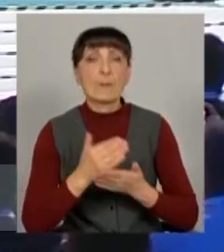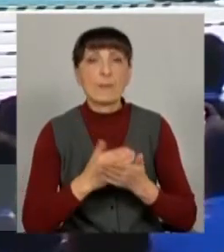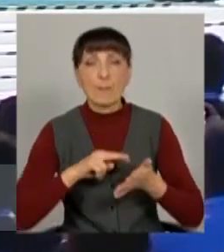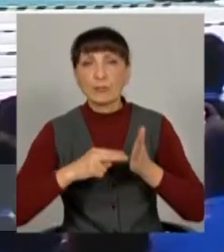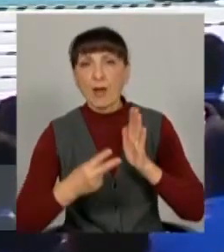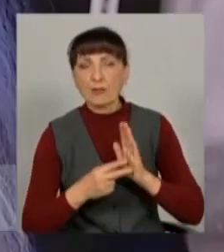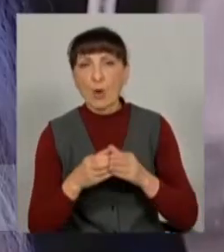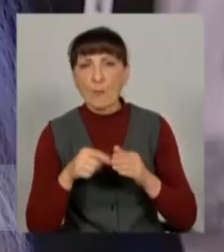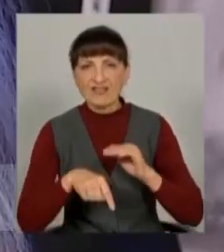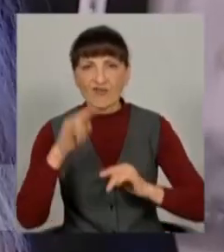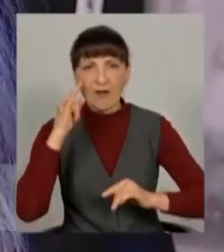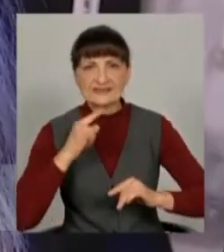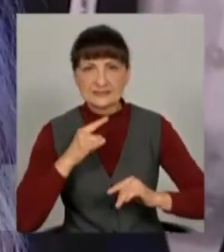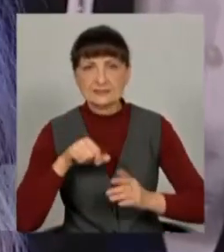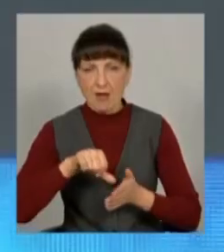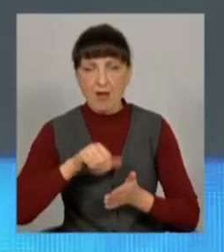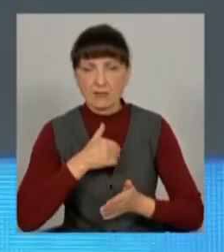свою деятельность в